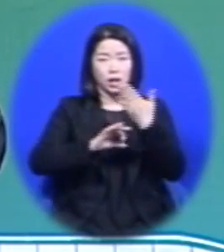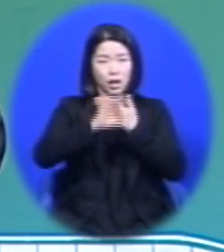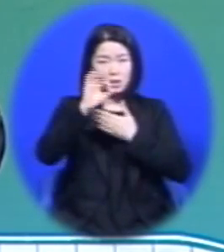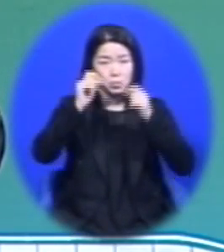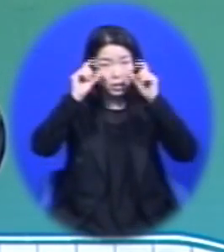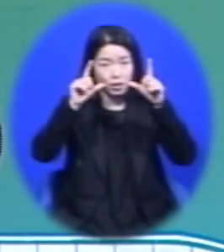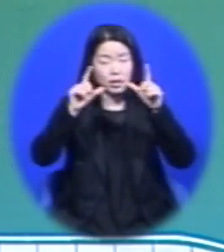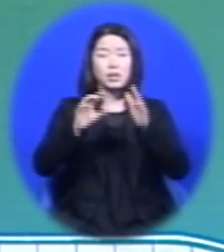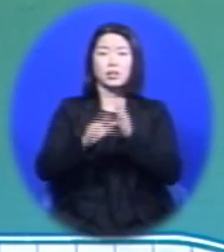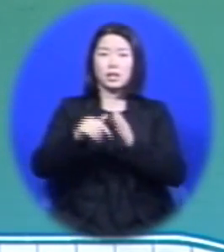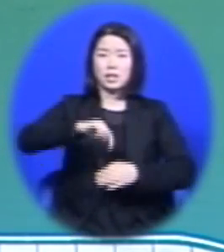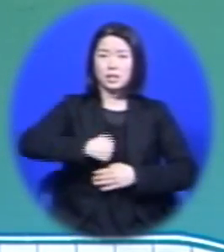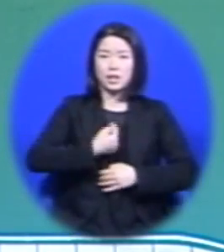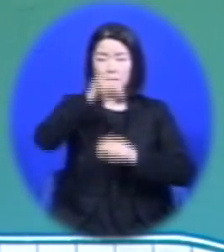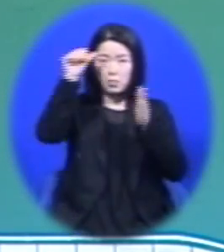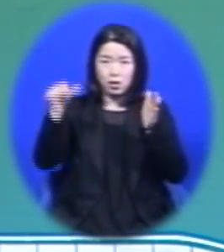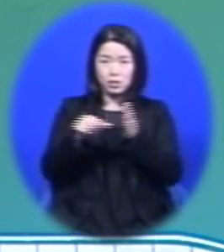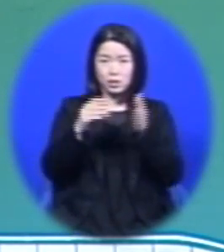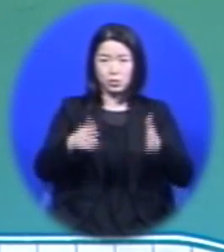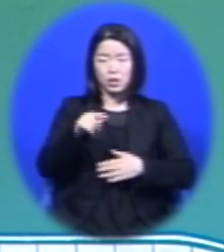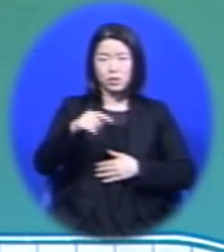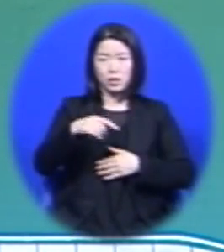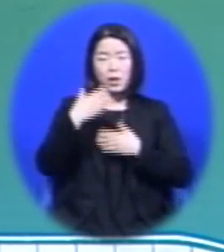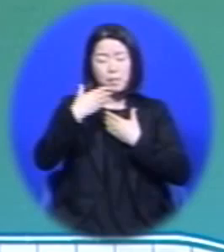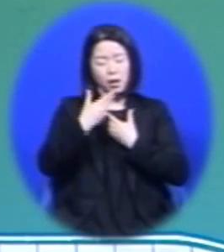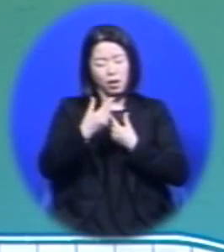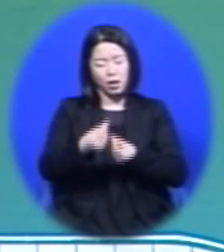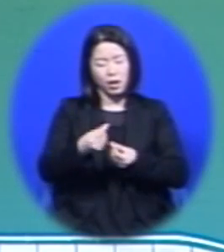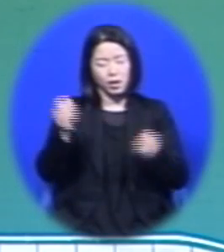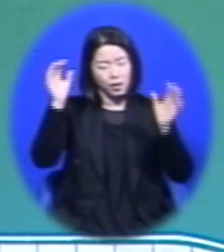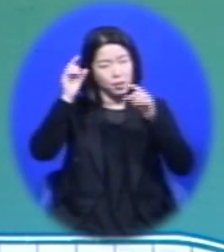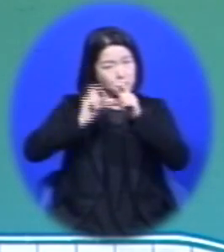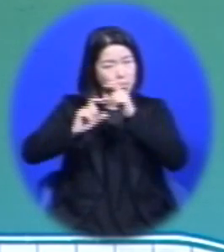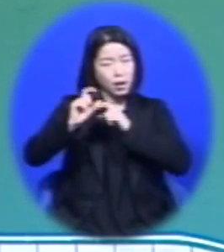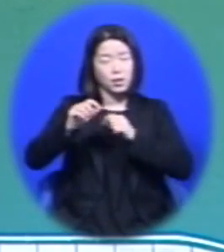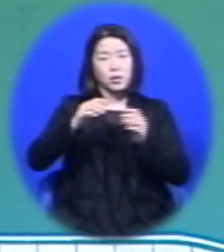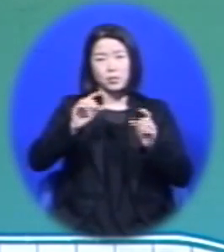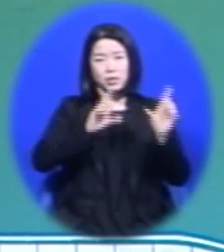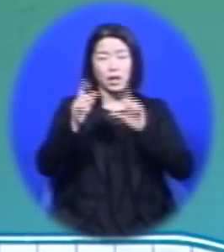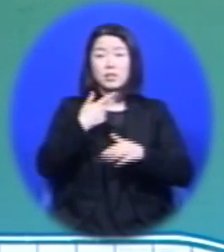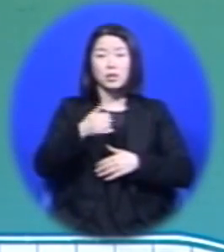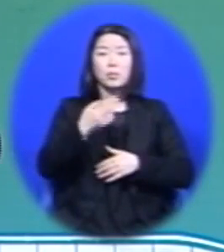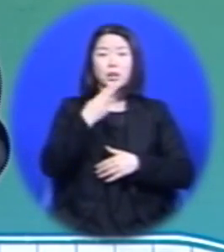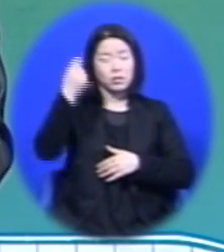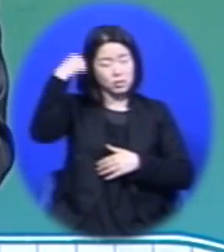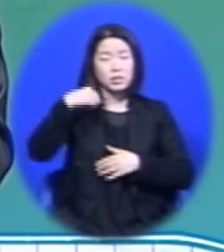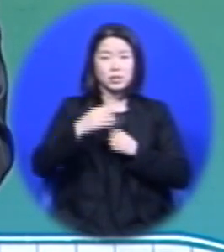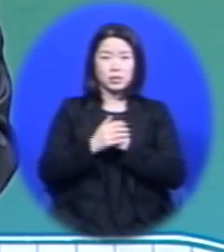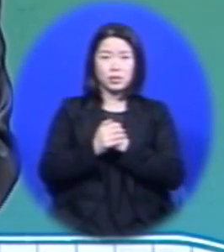깨어나면서 자기 평생에 그렇게 평안한 밤을 보낸 적이 없다는 걸 깨달았습니다. 그래서 그가